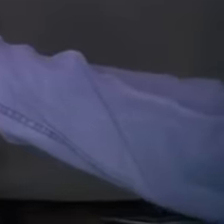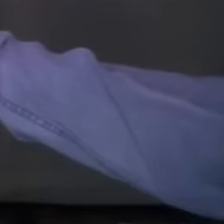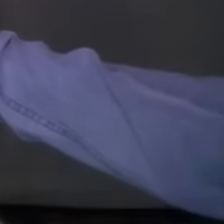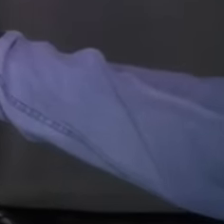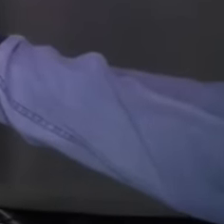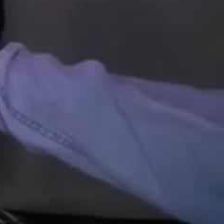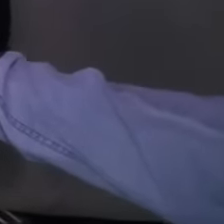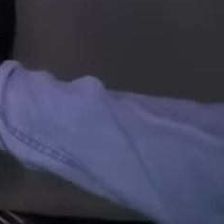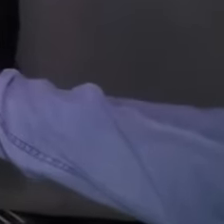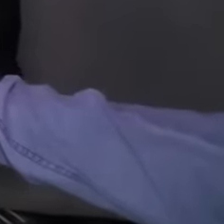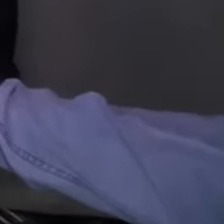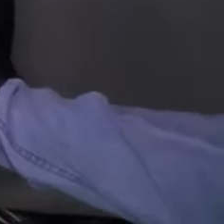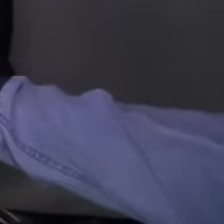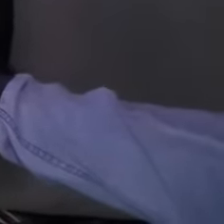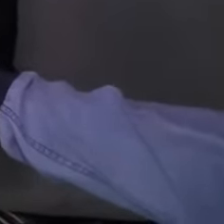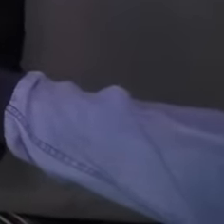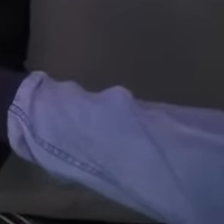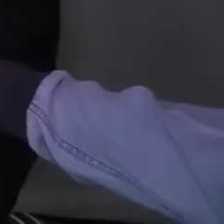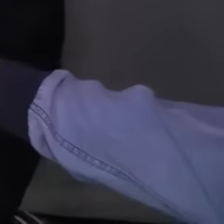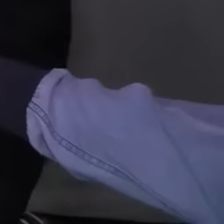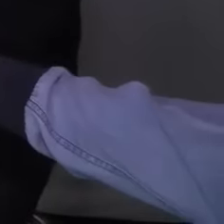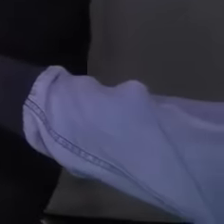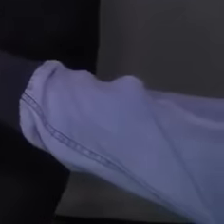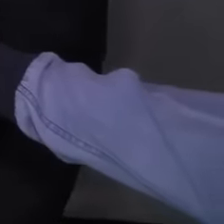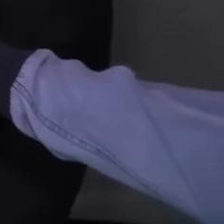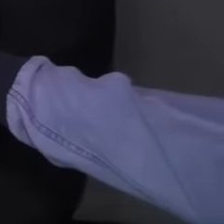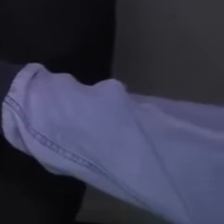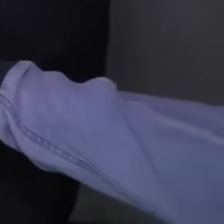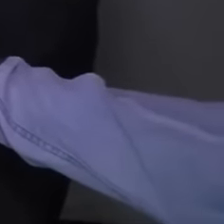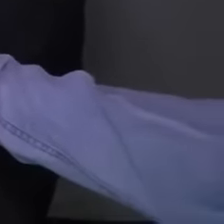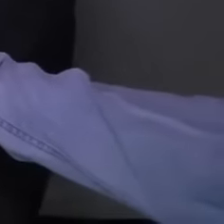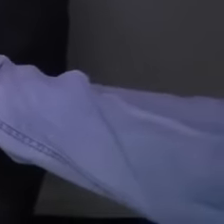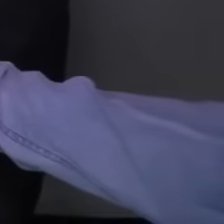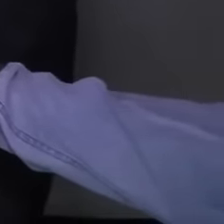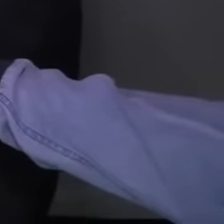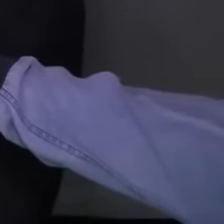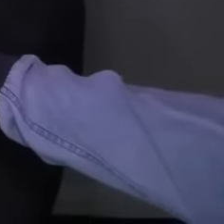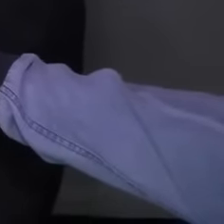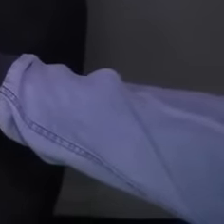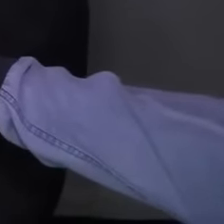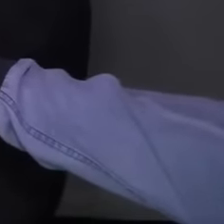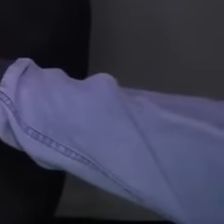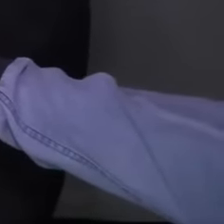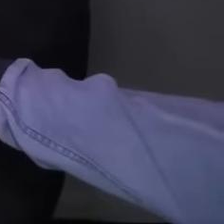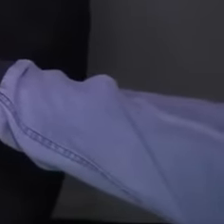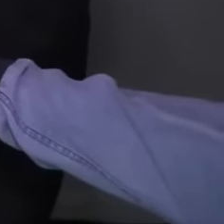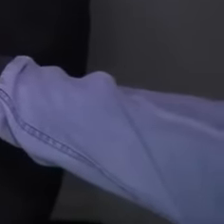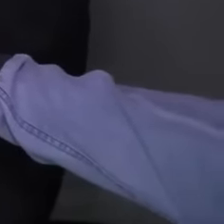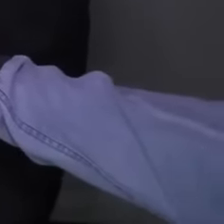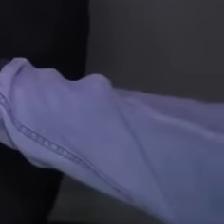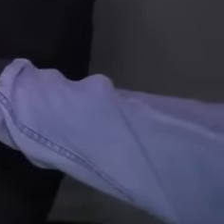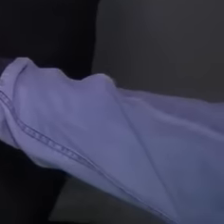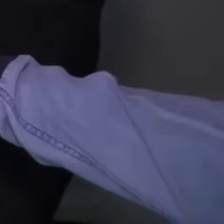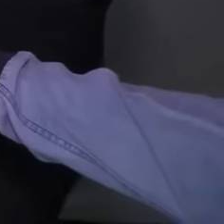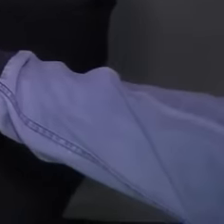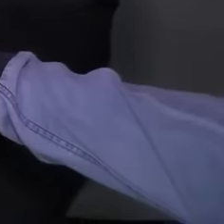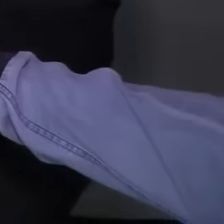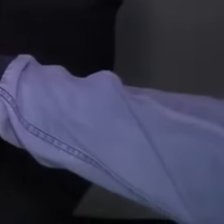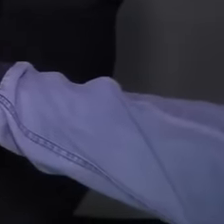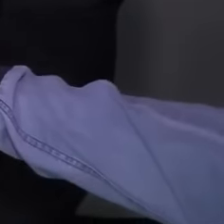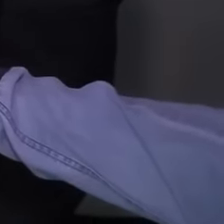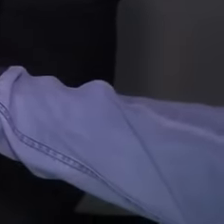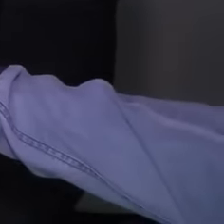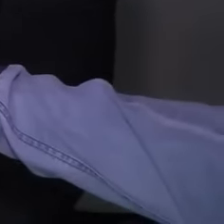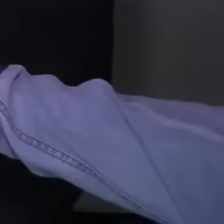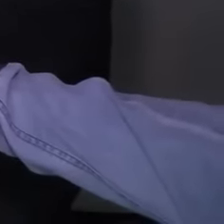magiging participation mo sa pagpirma? Sa akin lang po, accountability ko lang daw po yung truck po. Bakit ikaw